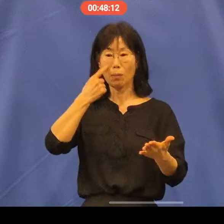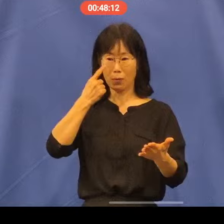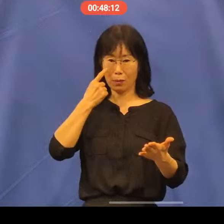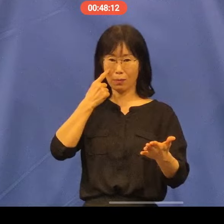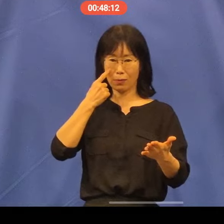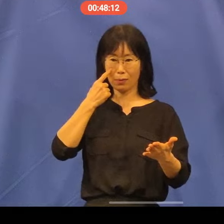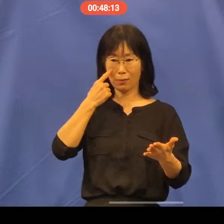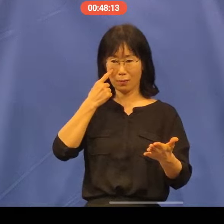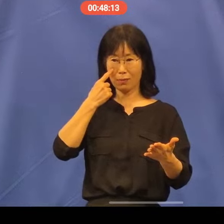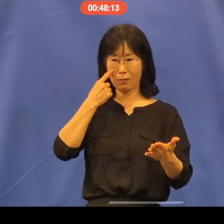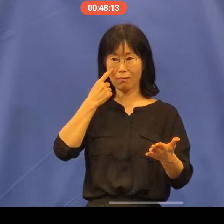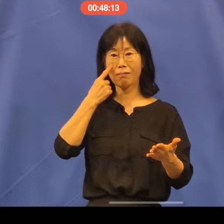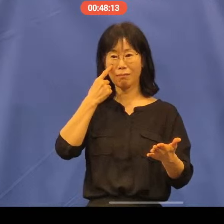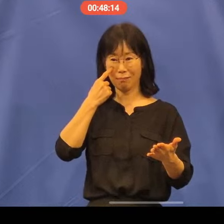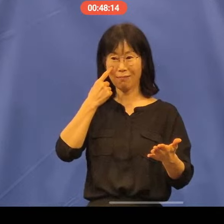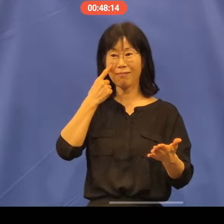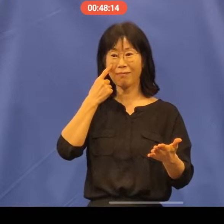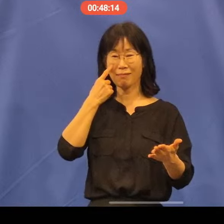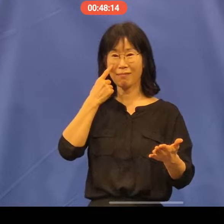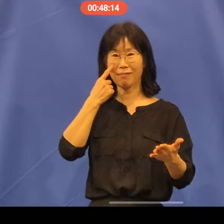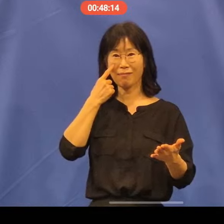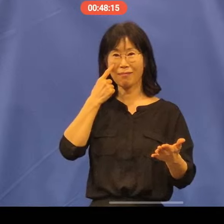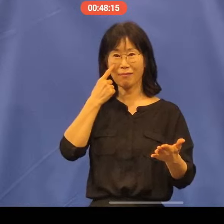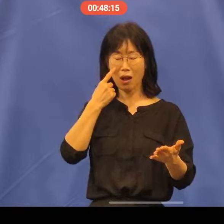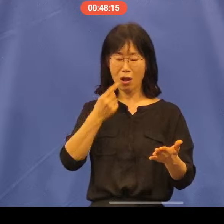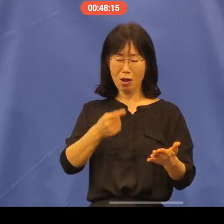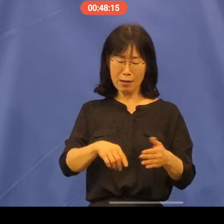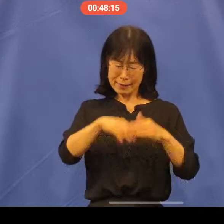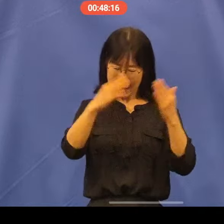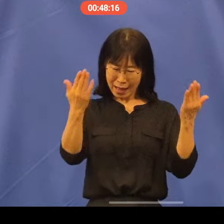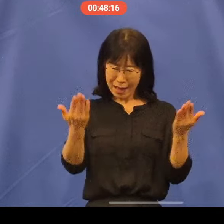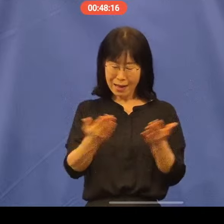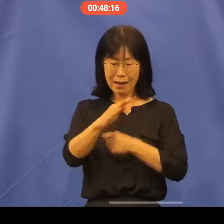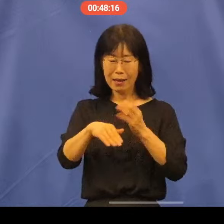못 꺼요. 다 꺼야 돼.